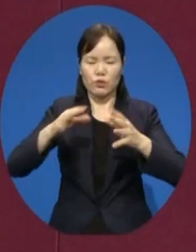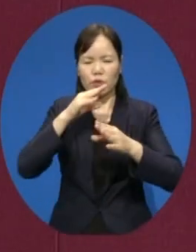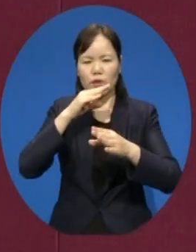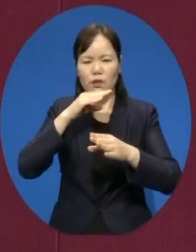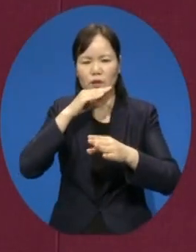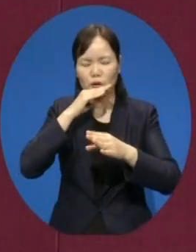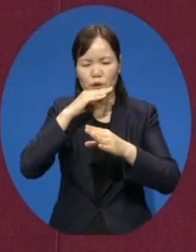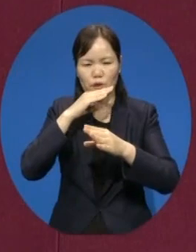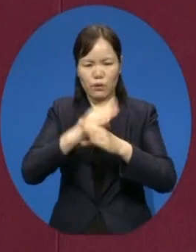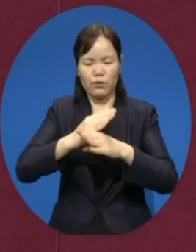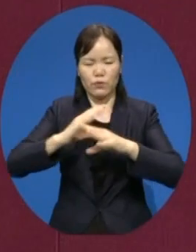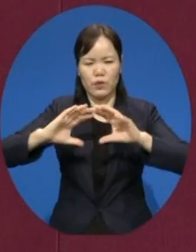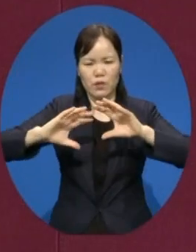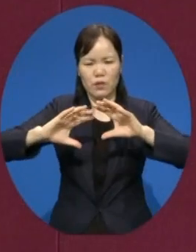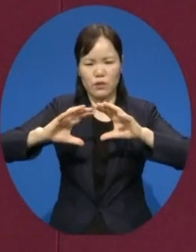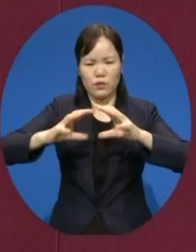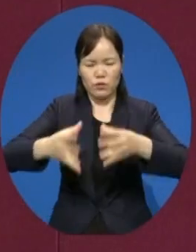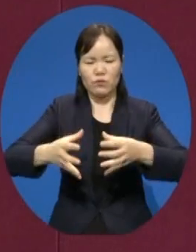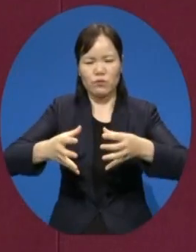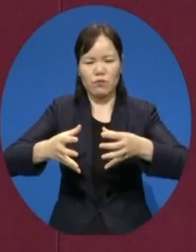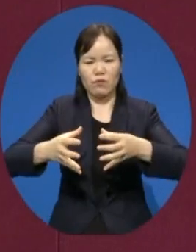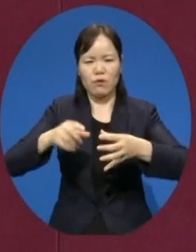지구에서 왜 망하고 사라졌겠습니까?